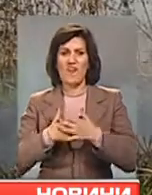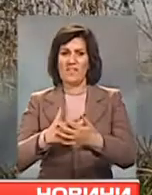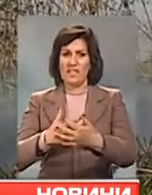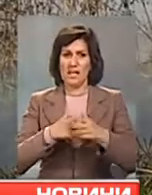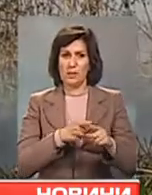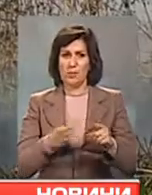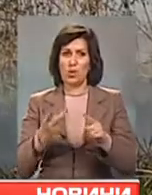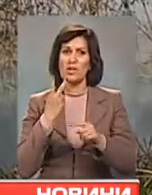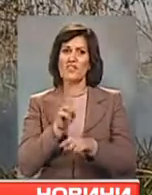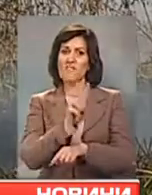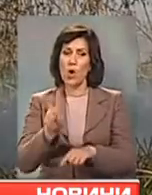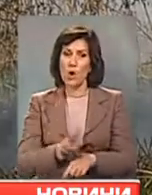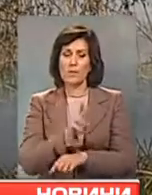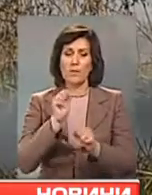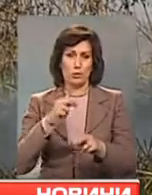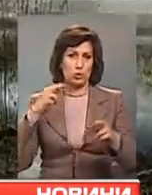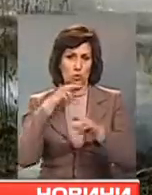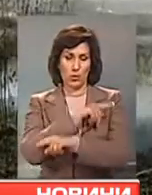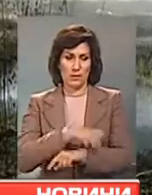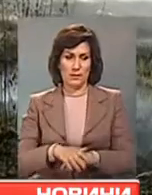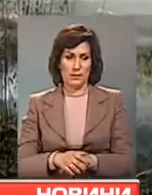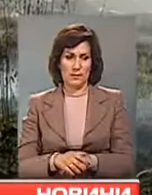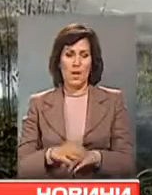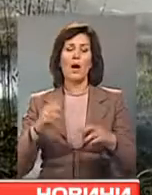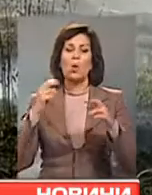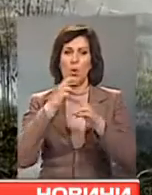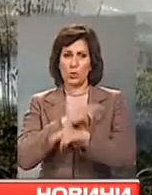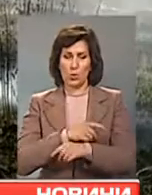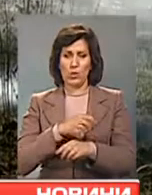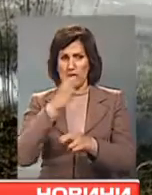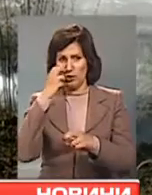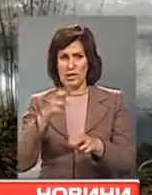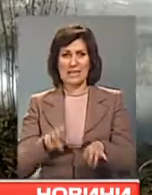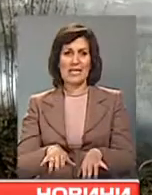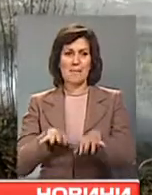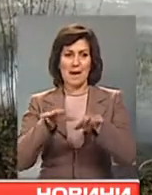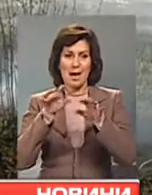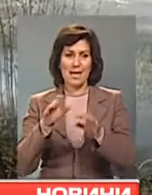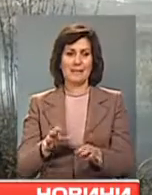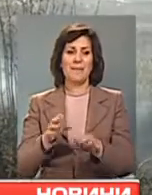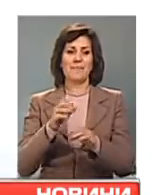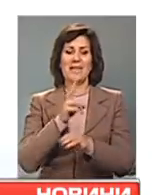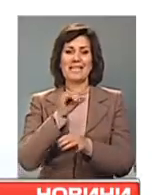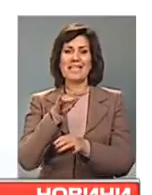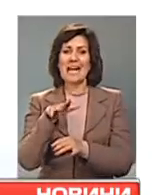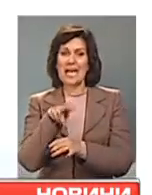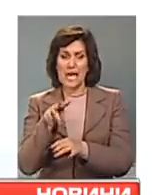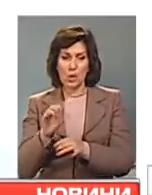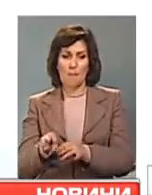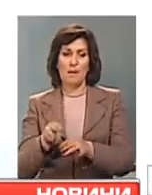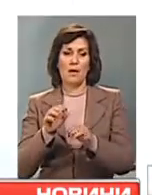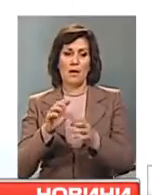його протягом 2 годин, можна отруїтися. Отруєння чадним газом і оксидами нітрогену призводять